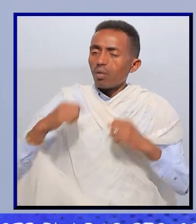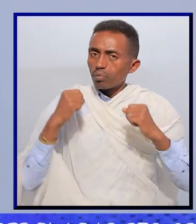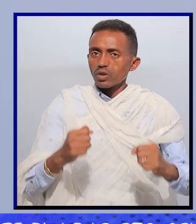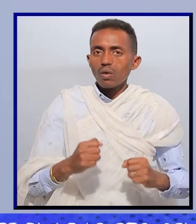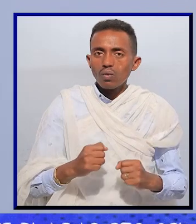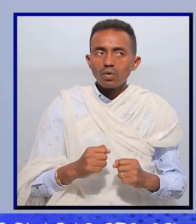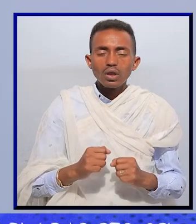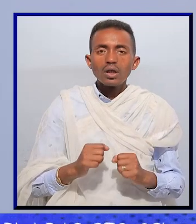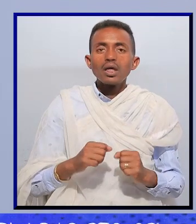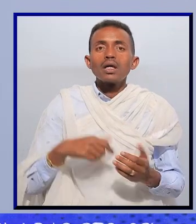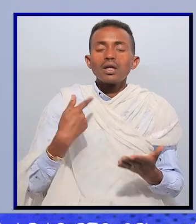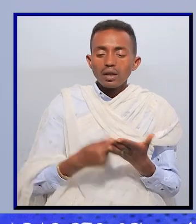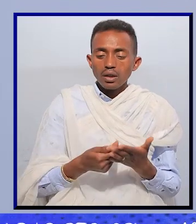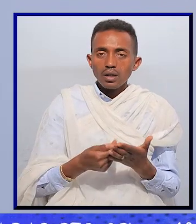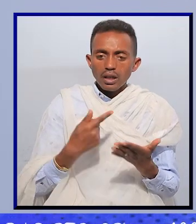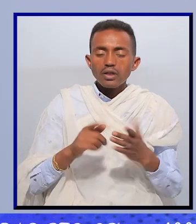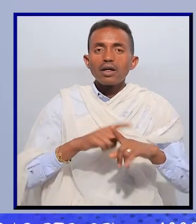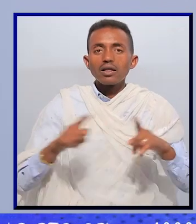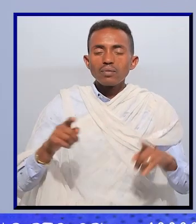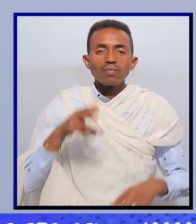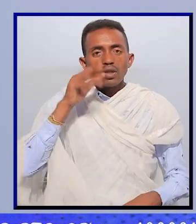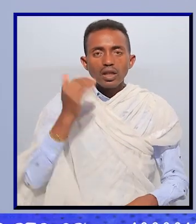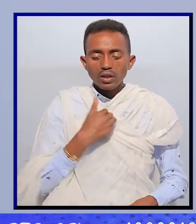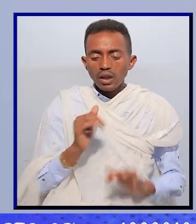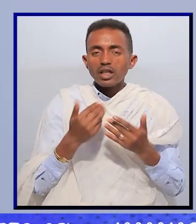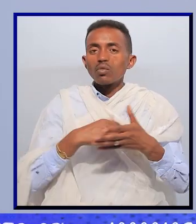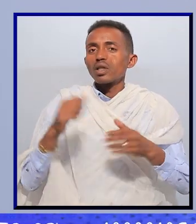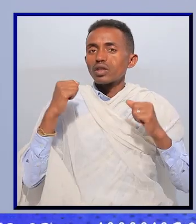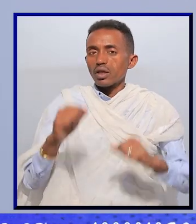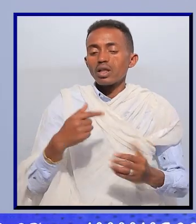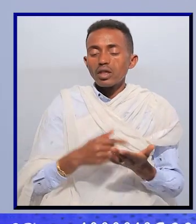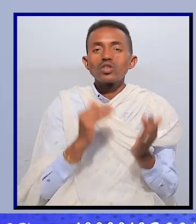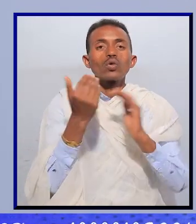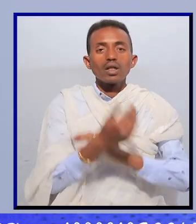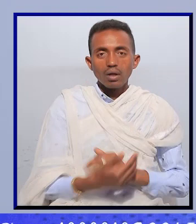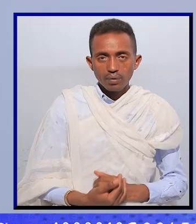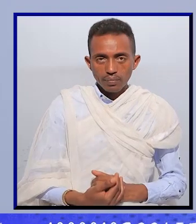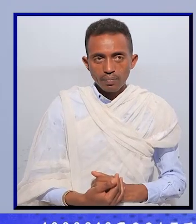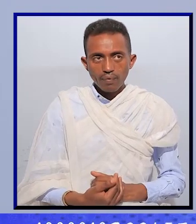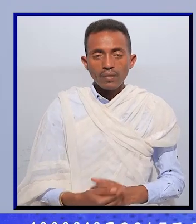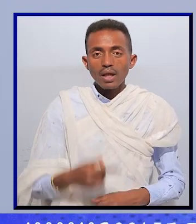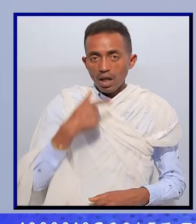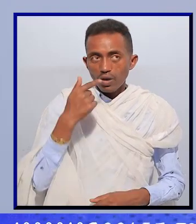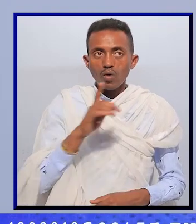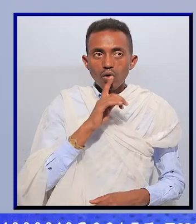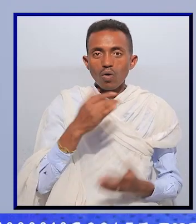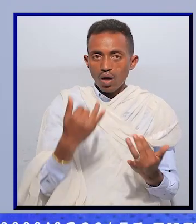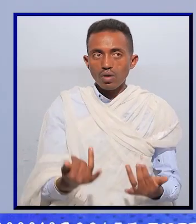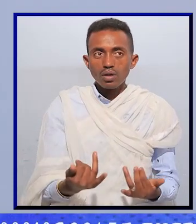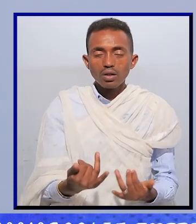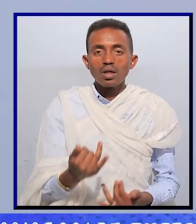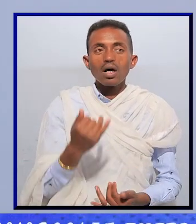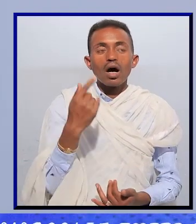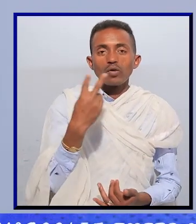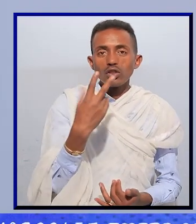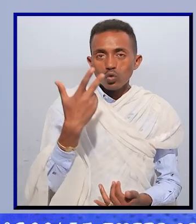እንዴት ነው መውጣት የምንችለው? ወይም እንደዚህ አይነት ወይም እህታችን እንዴት መውጣት ትችላለች ከዚህ ሁኔታ የሚለውን ነው